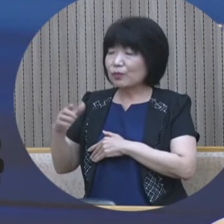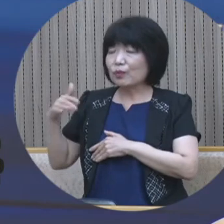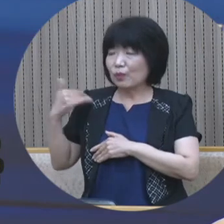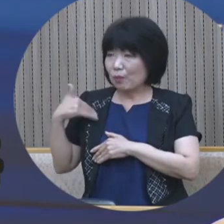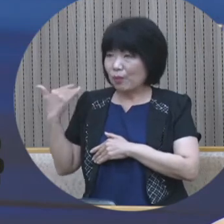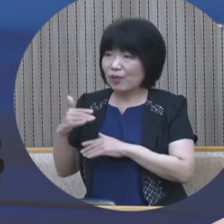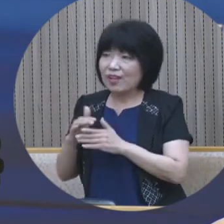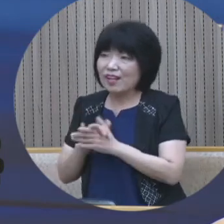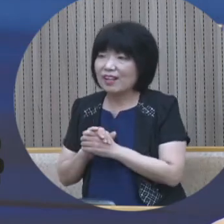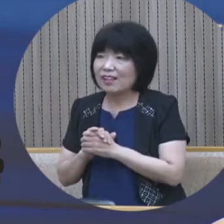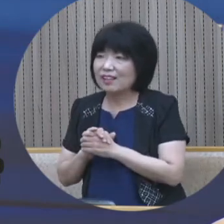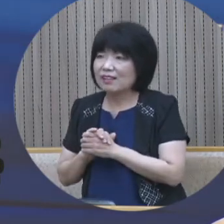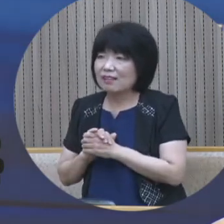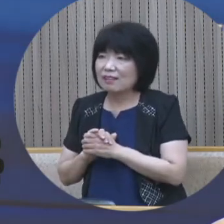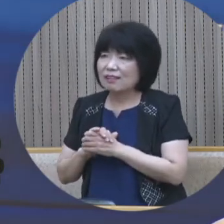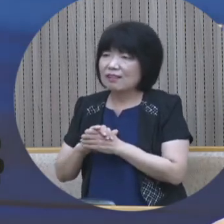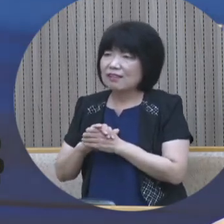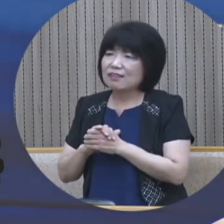모르고